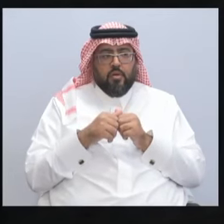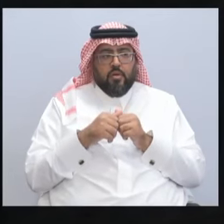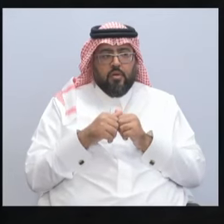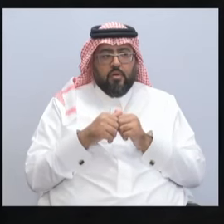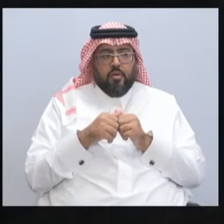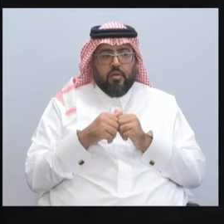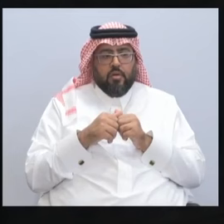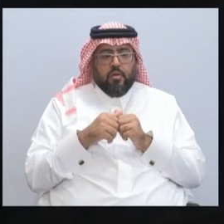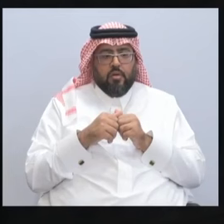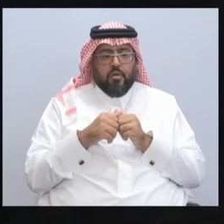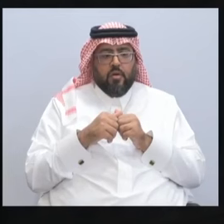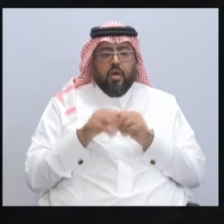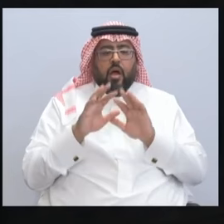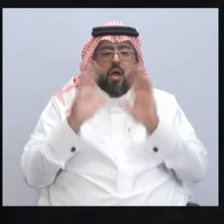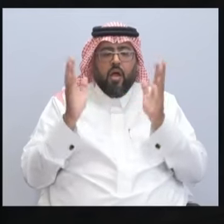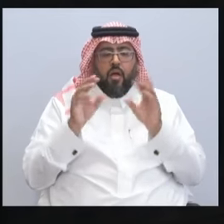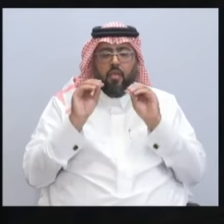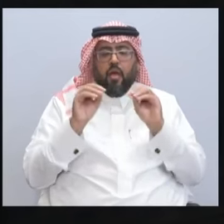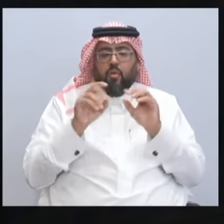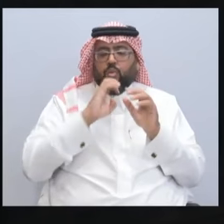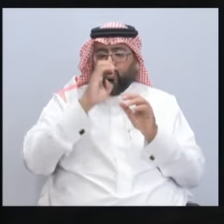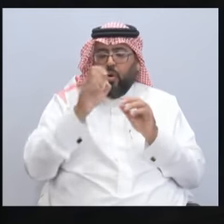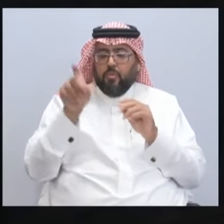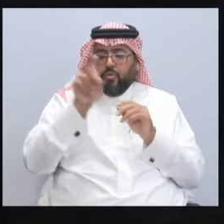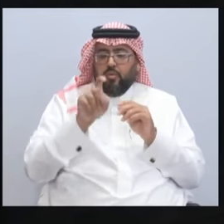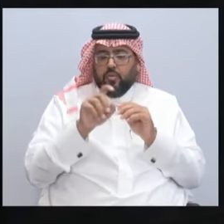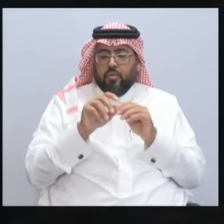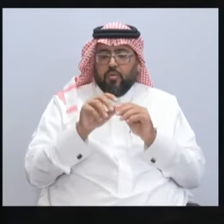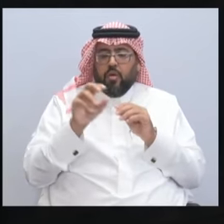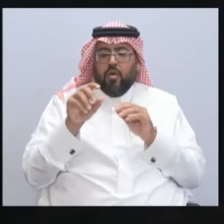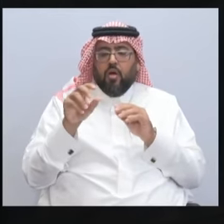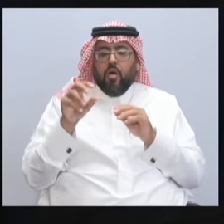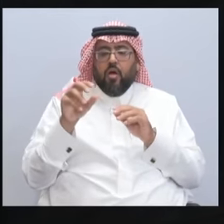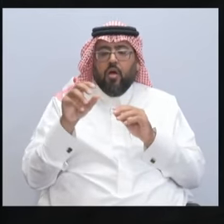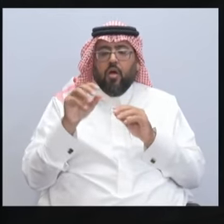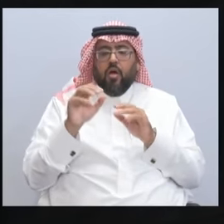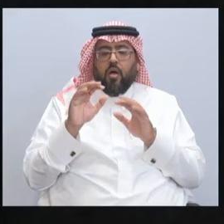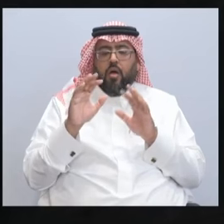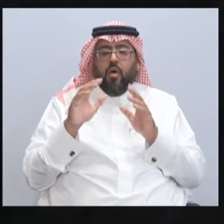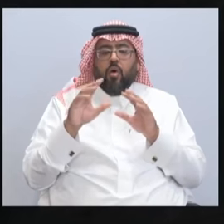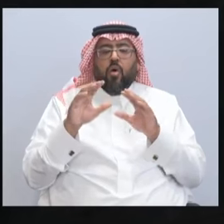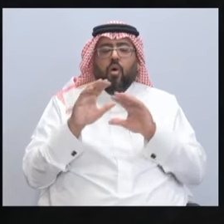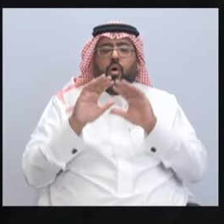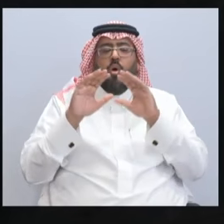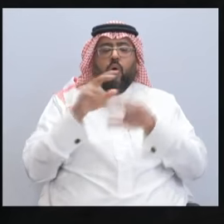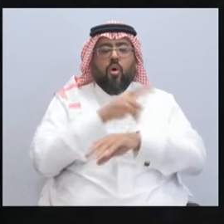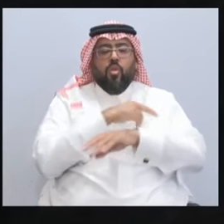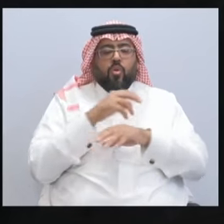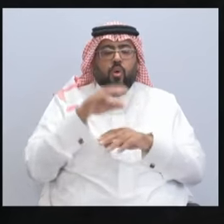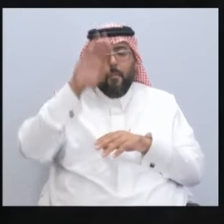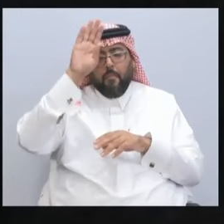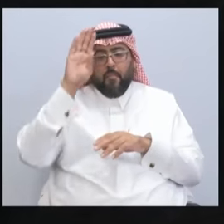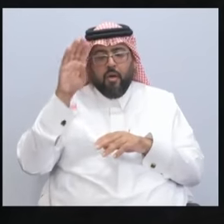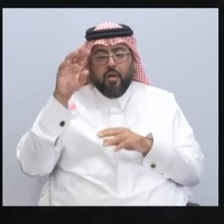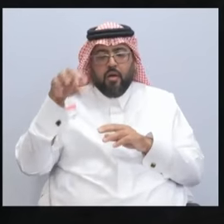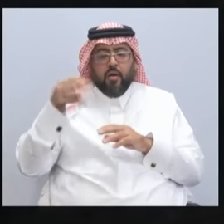هم اعضاء الامانه العامه لمجلس التعاون قاده الدول هما اعضاء المجلس الاعلى د مجلس